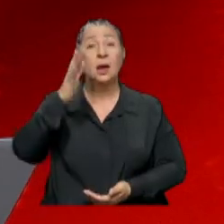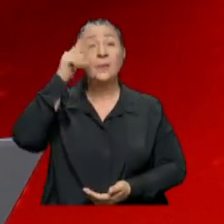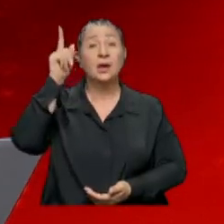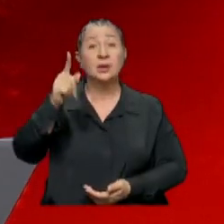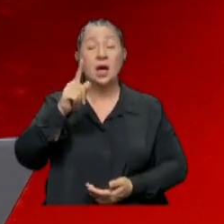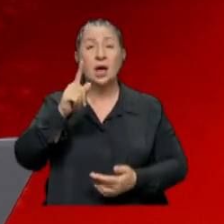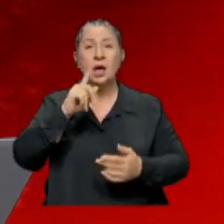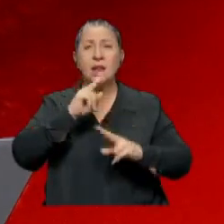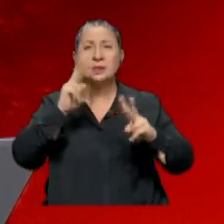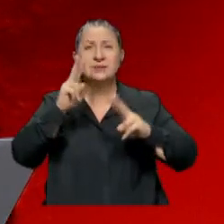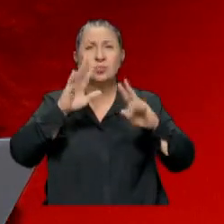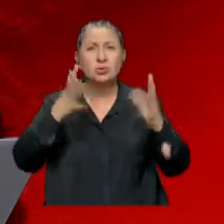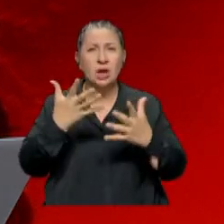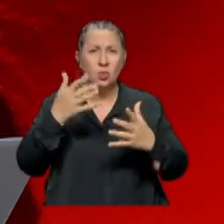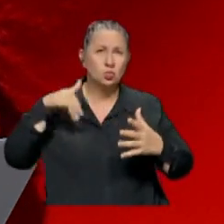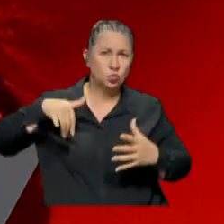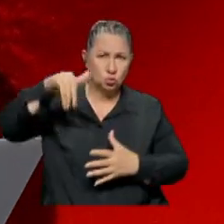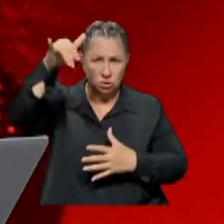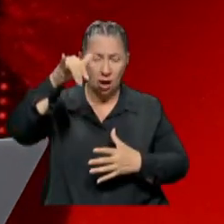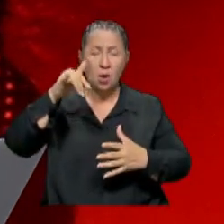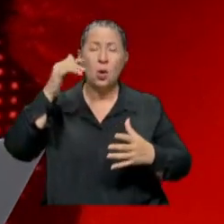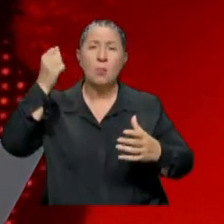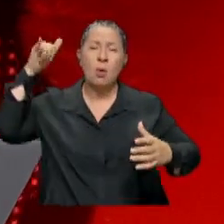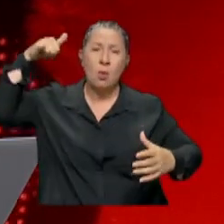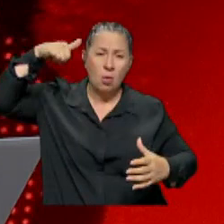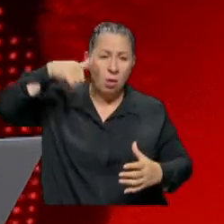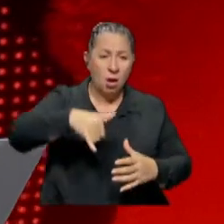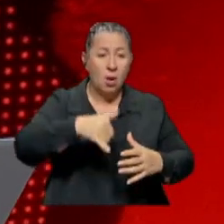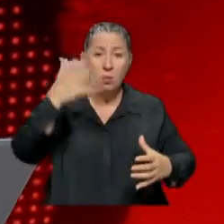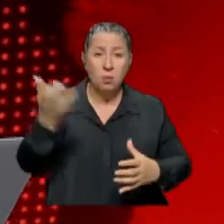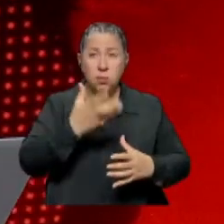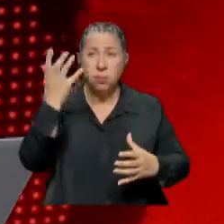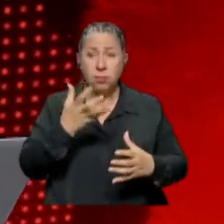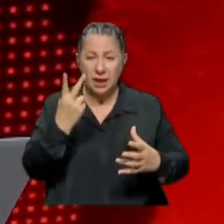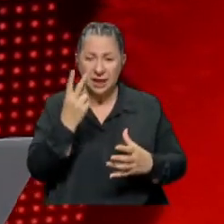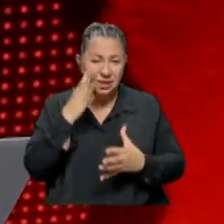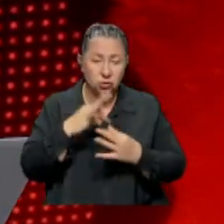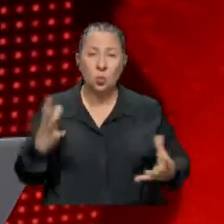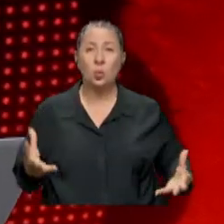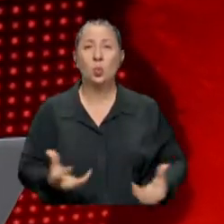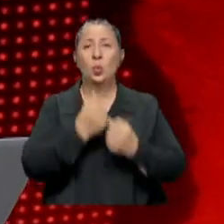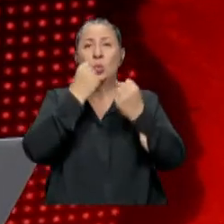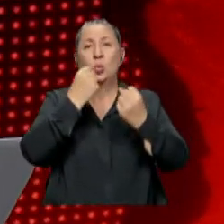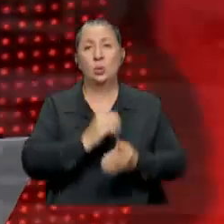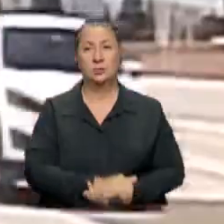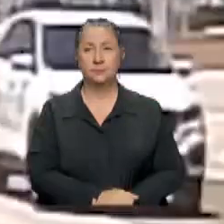Amerika'da arızalanan uçak otoyola düştü. Alev alan uçaktaki iki kişi yara almadan kurtuldu.